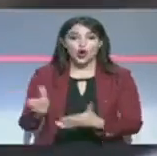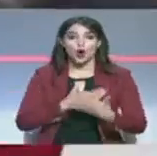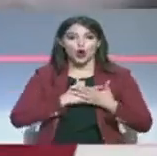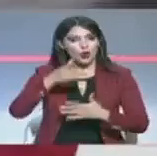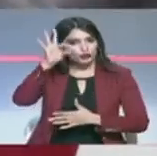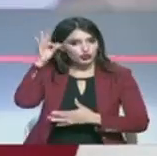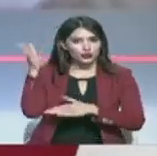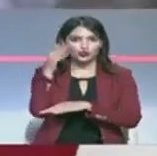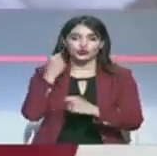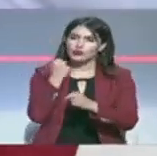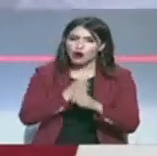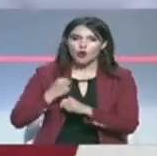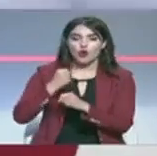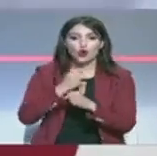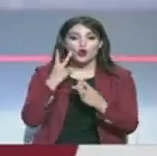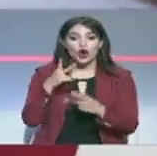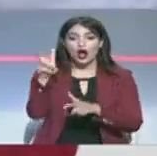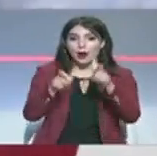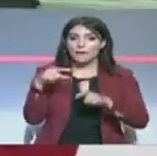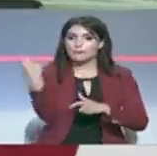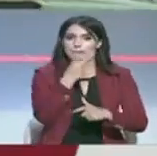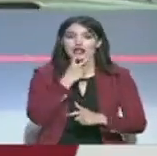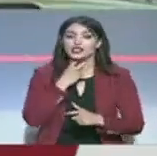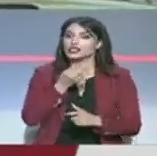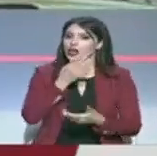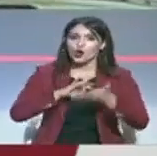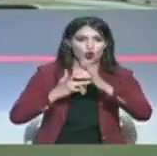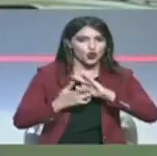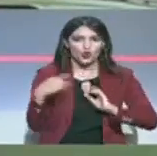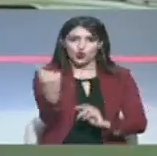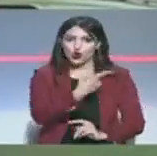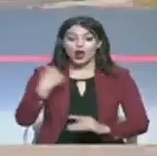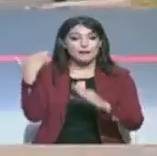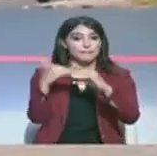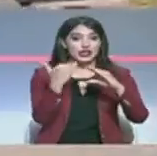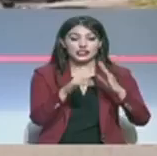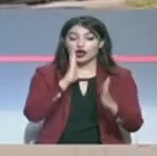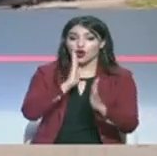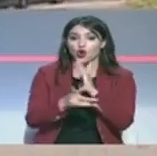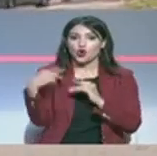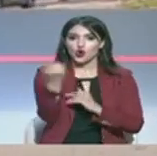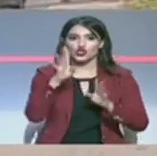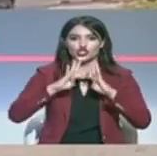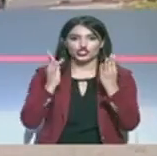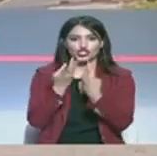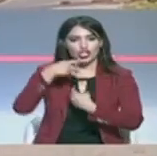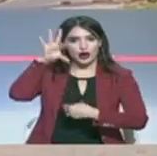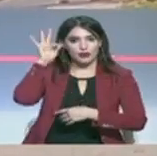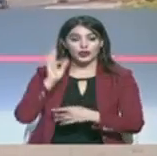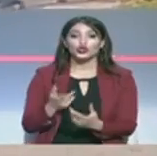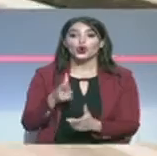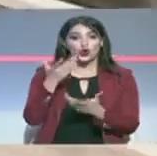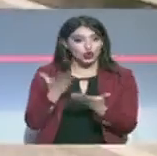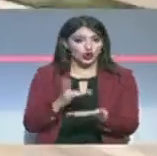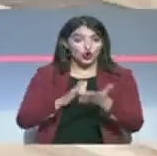البلد وخدمته ومراعاة مصالح المواطن حيثما كان هي الرسالة الأبرز للتونسيين والرجاء